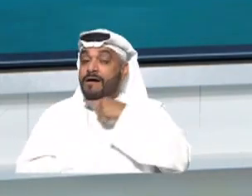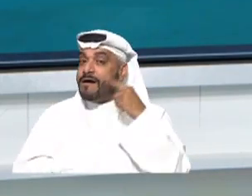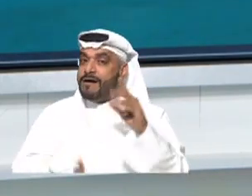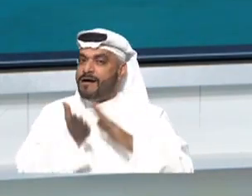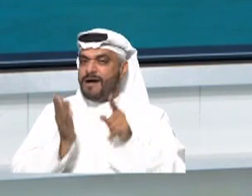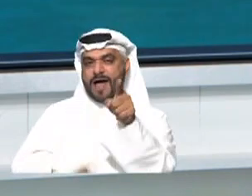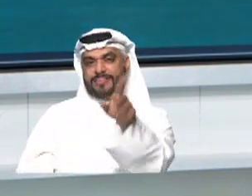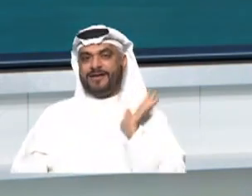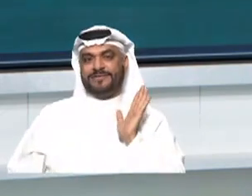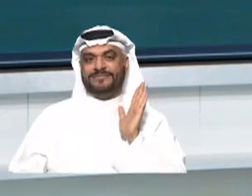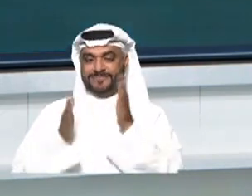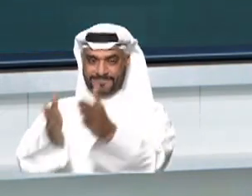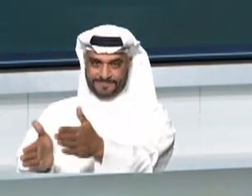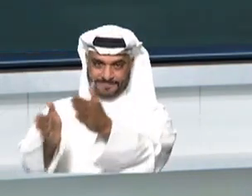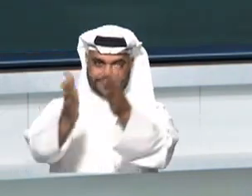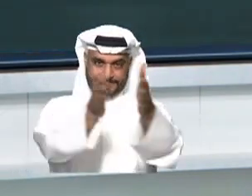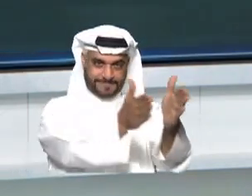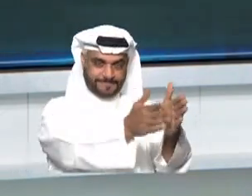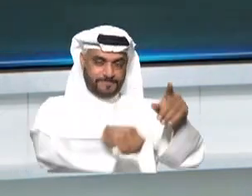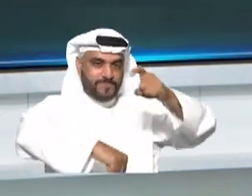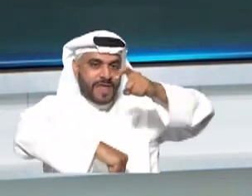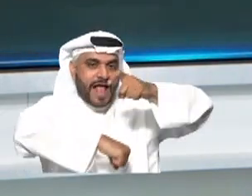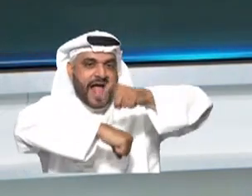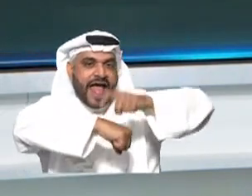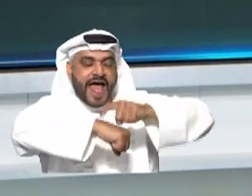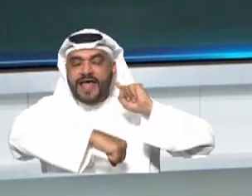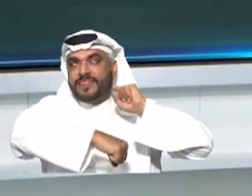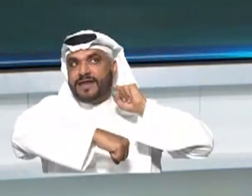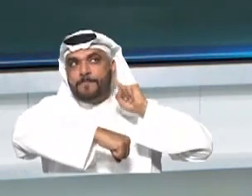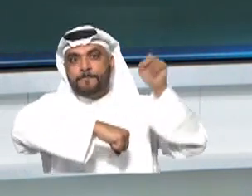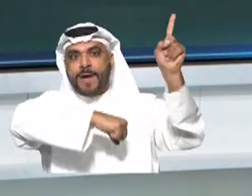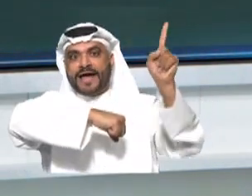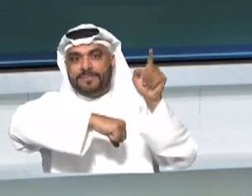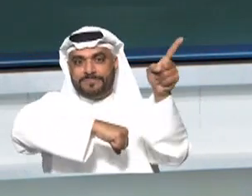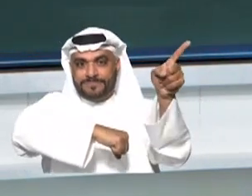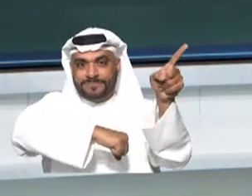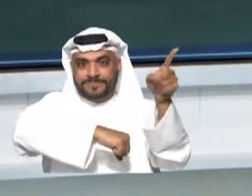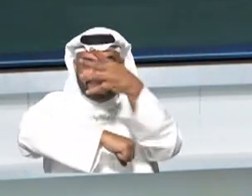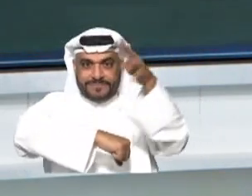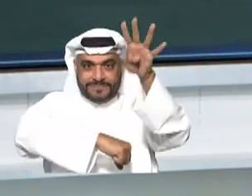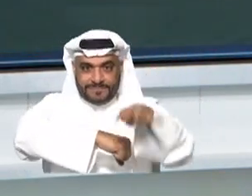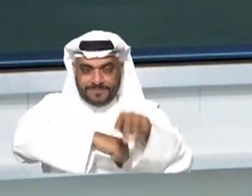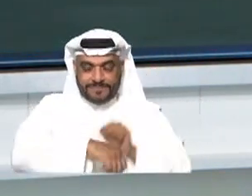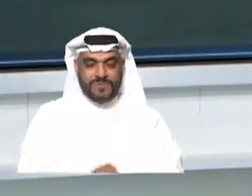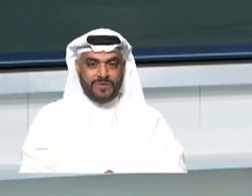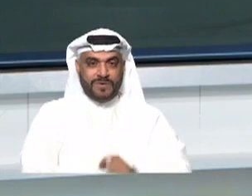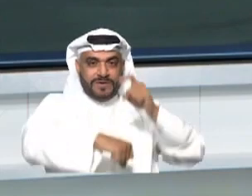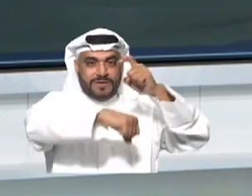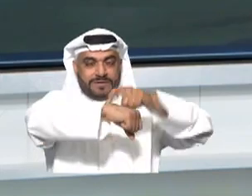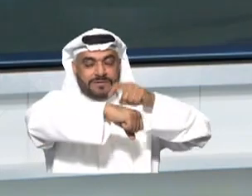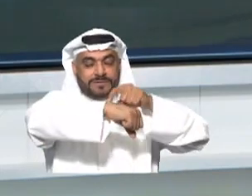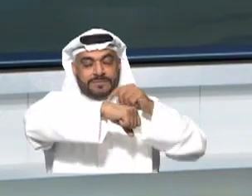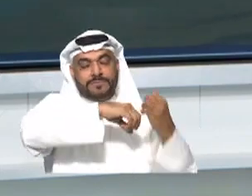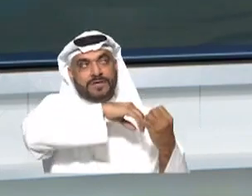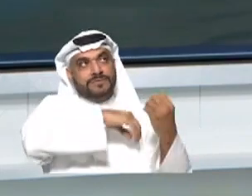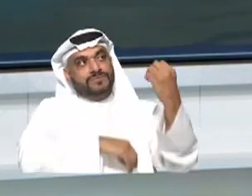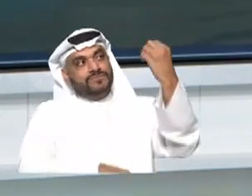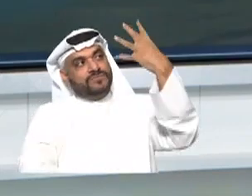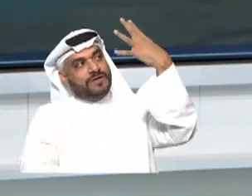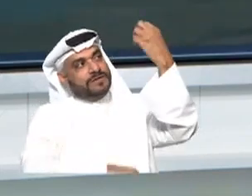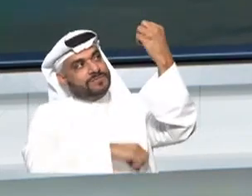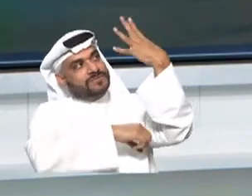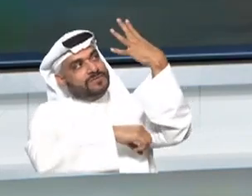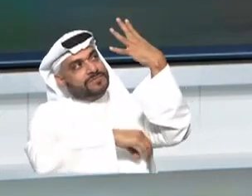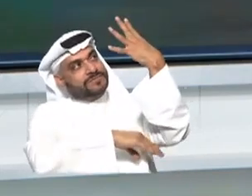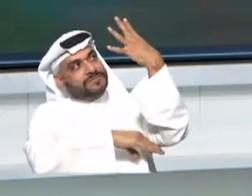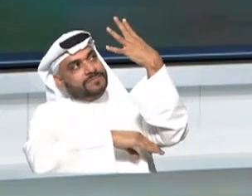إلى 6 أقدام. مواقيت بإذن الله على حسب التوقيت المحلي مدينة الكويت موعد أداء الفجر في الساعة 4:51، موعد شروق